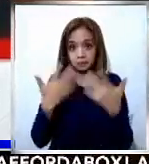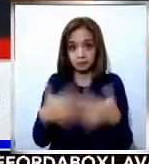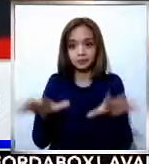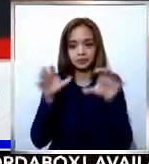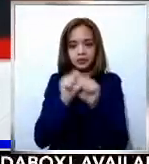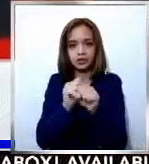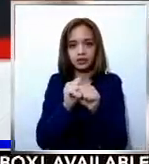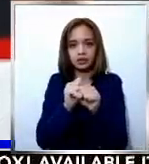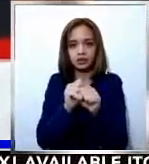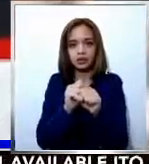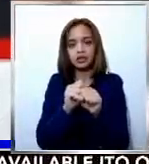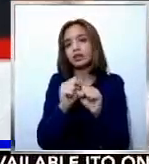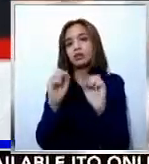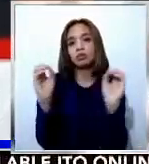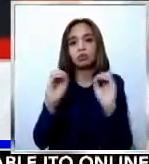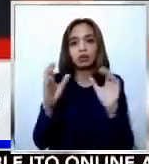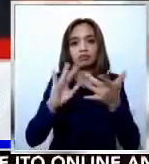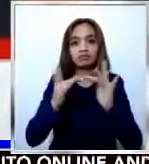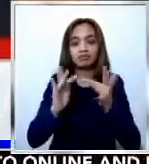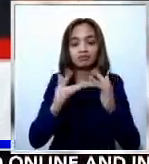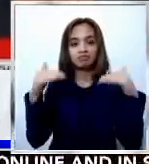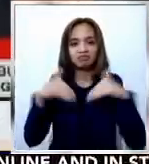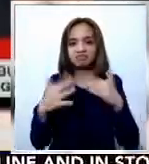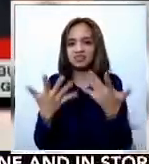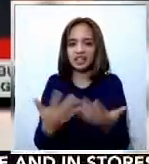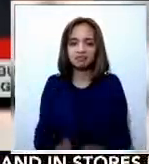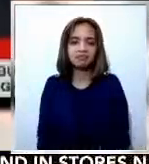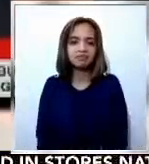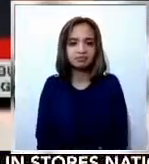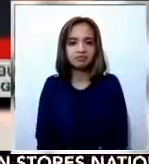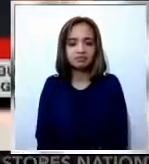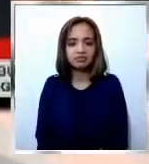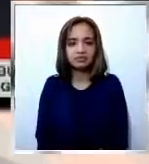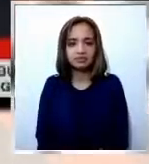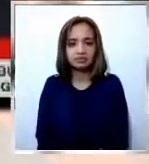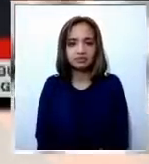virtual hearing si Mohit. Mav Gonzalez, nakatutok, 24 oras.